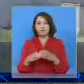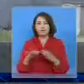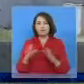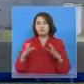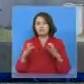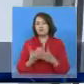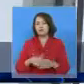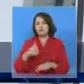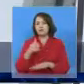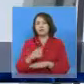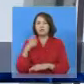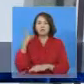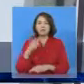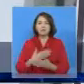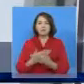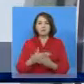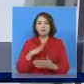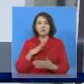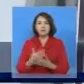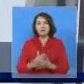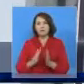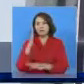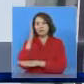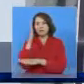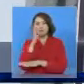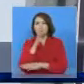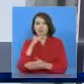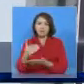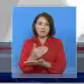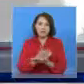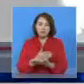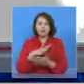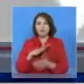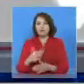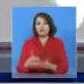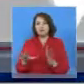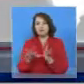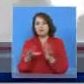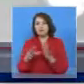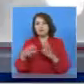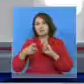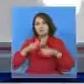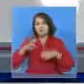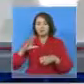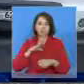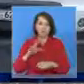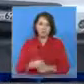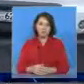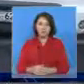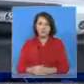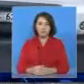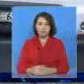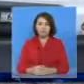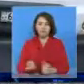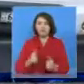алабының төрағасы да белсенді болу керек. Өсіп кеткен тал теректерді уақытында қимаса, ол да бағанадағы электр сымына кедергі келтіреді. Бұл